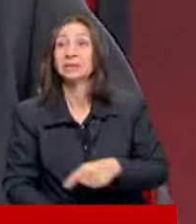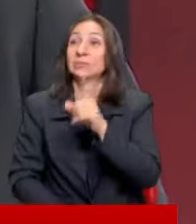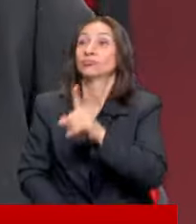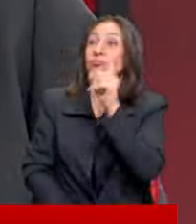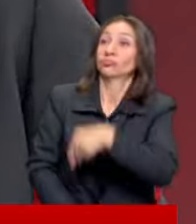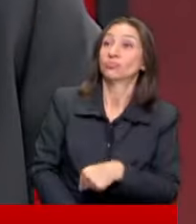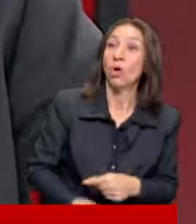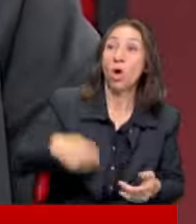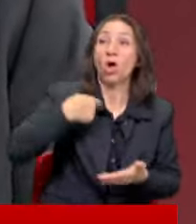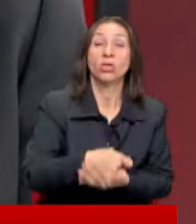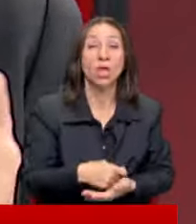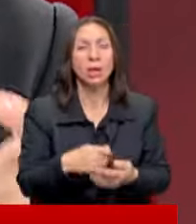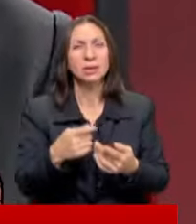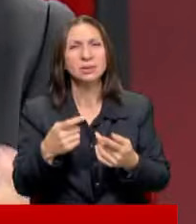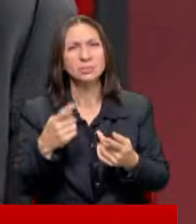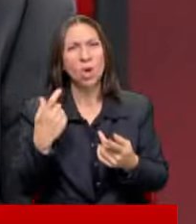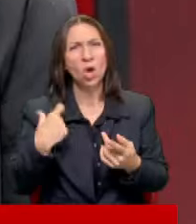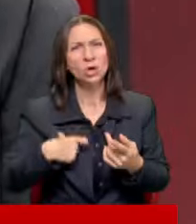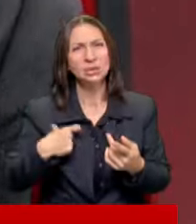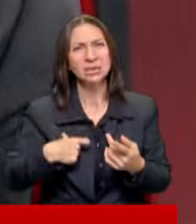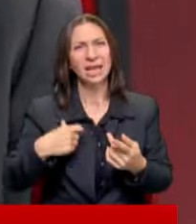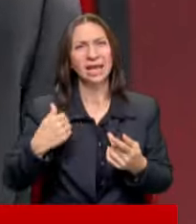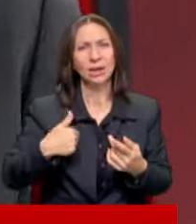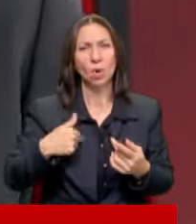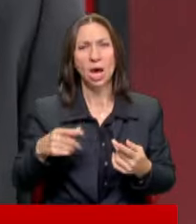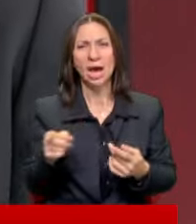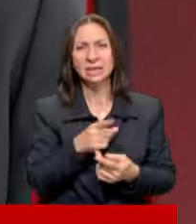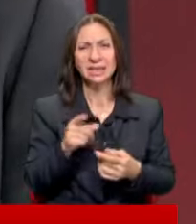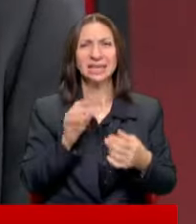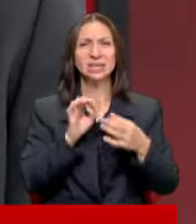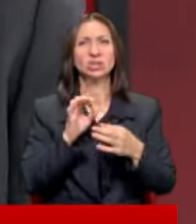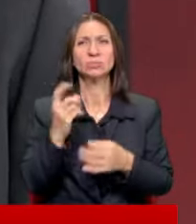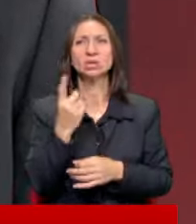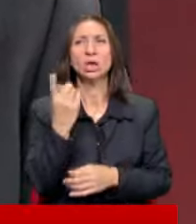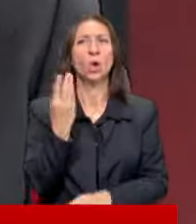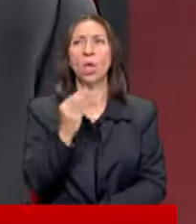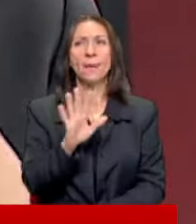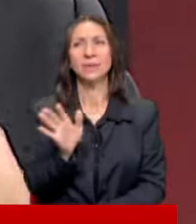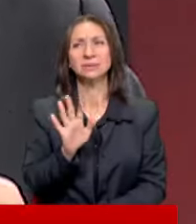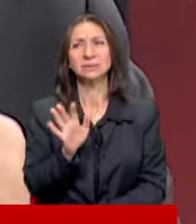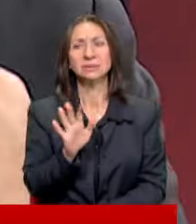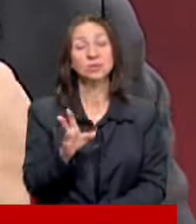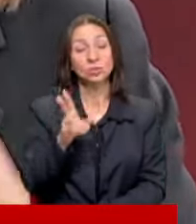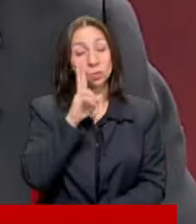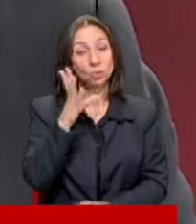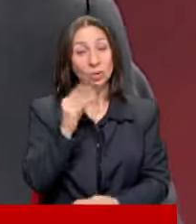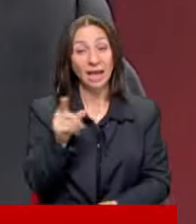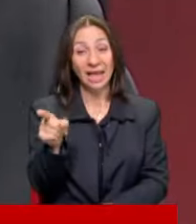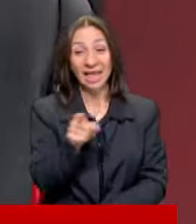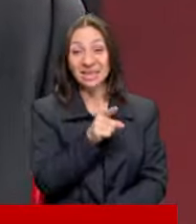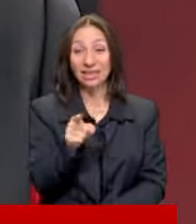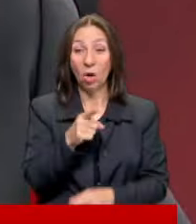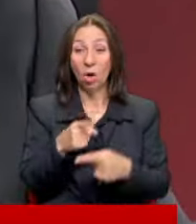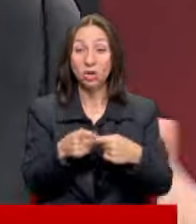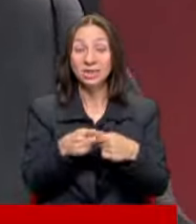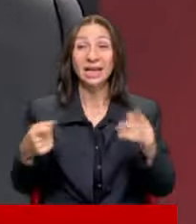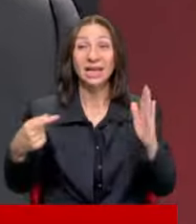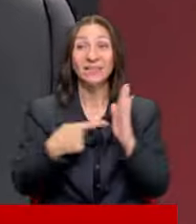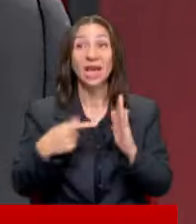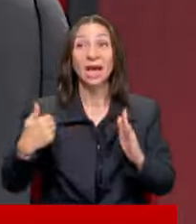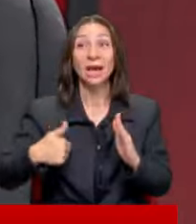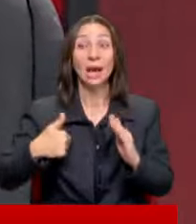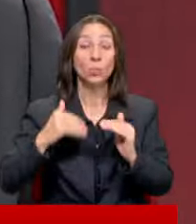hemen bunu öde gibi bir Hani Özel sektör ve kamu arasındaki ilişki gibi bir ilişki olamaz nihayetinde Her ikisinin de ortak amacı